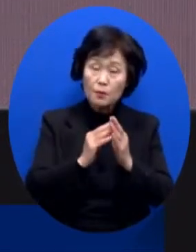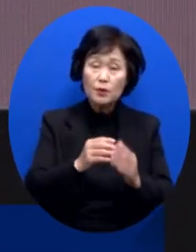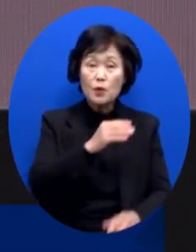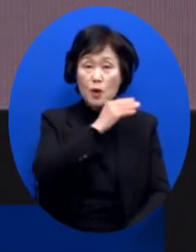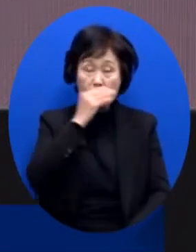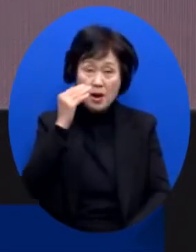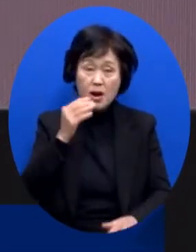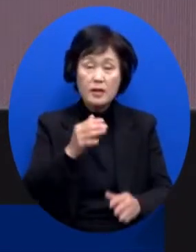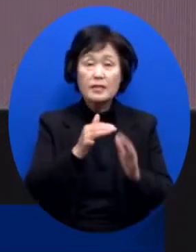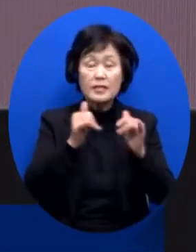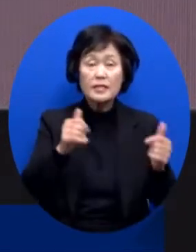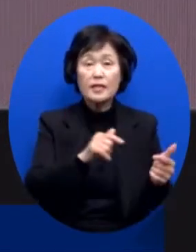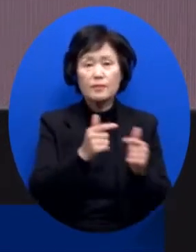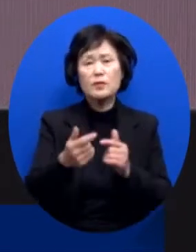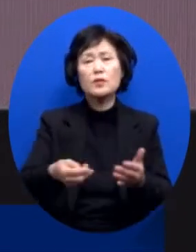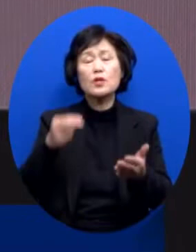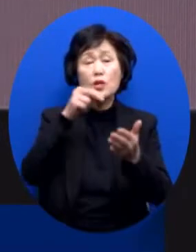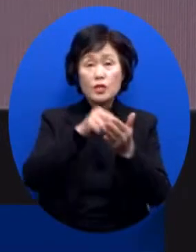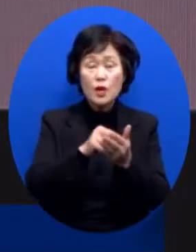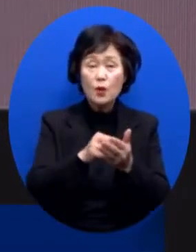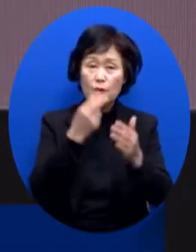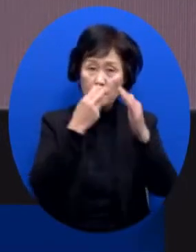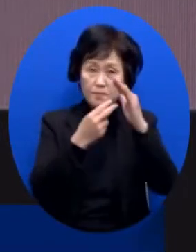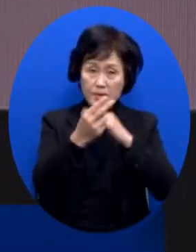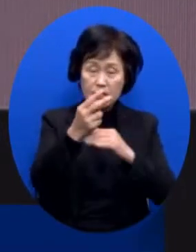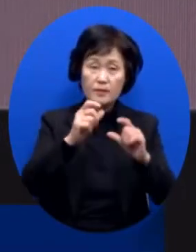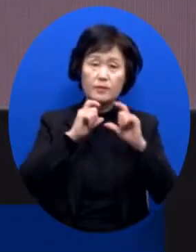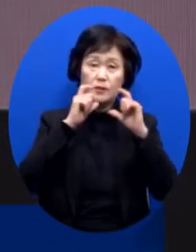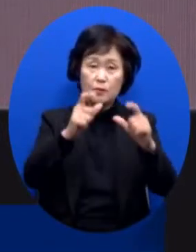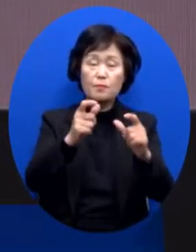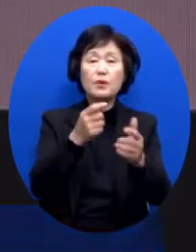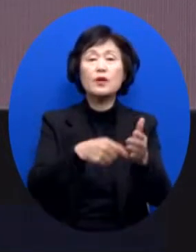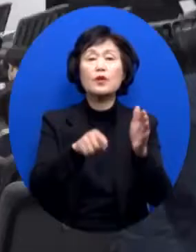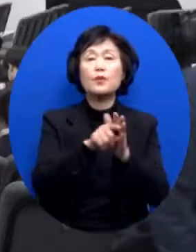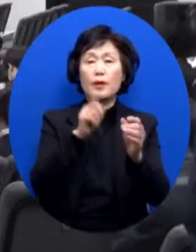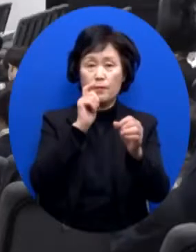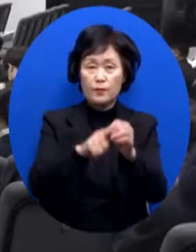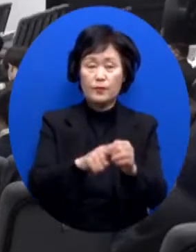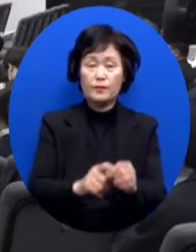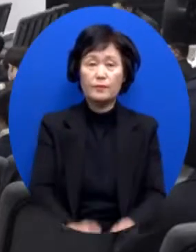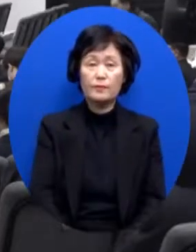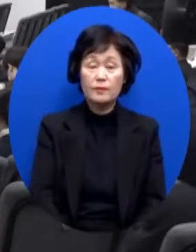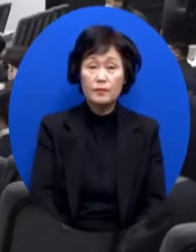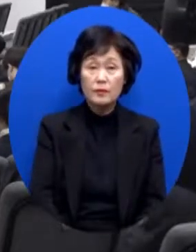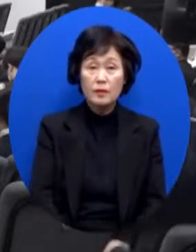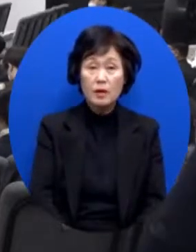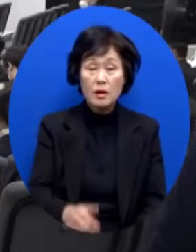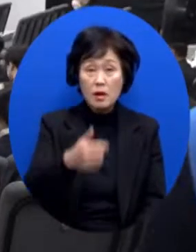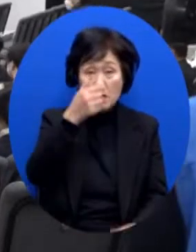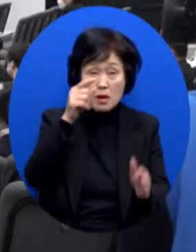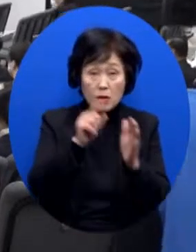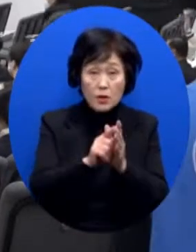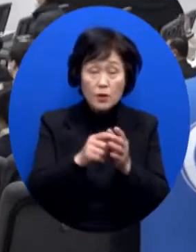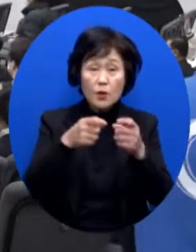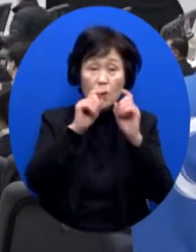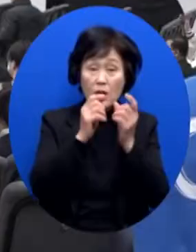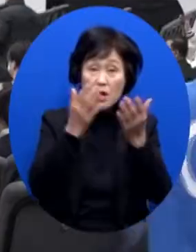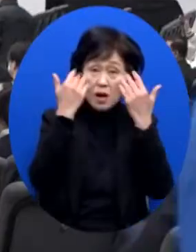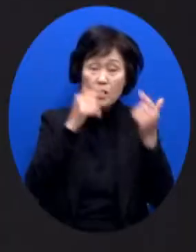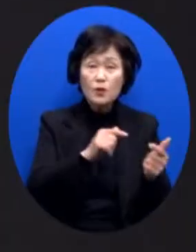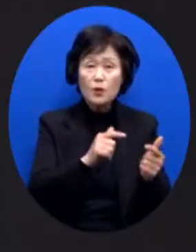시민들은 세우는 그런 비전을 선포 하고자 하는 것입니다 b 독사 그린 우선 사립학교법